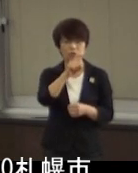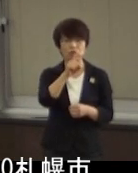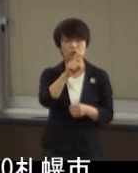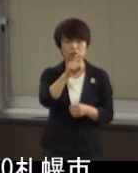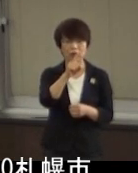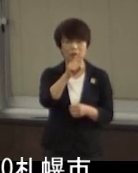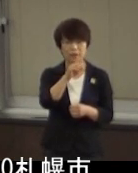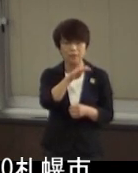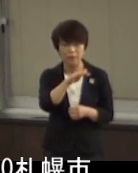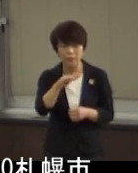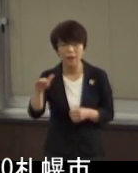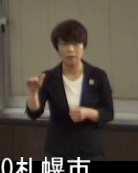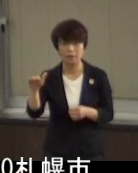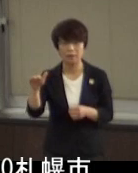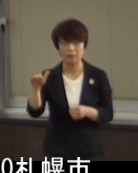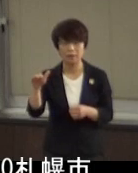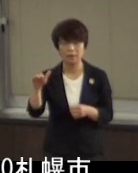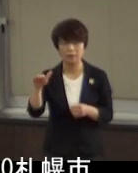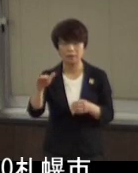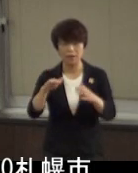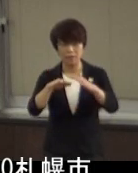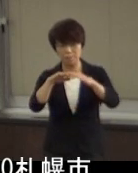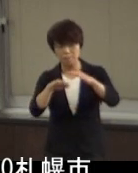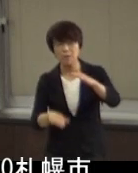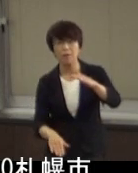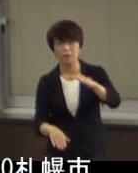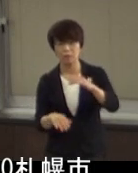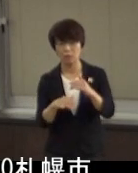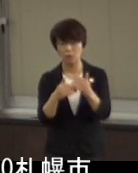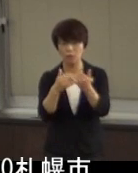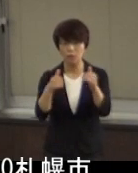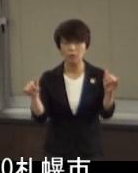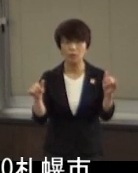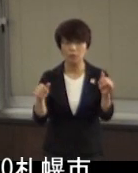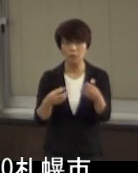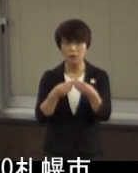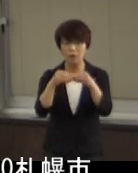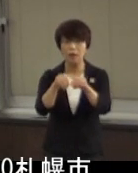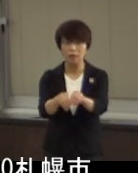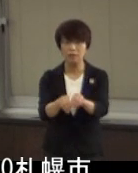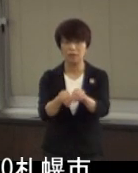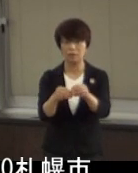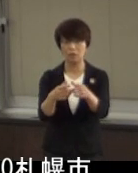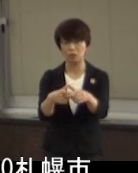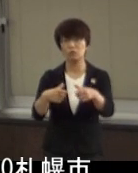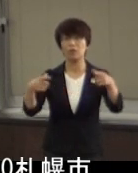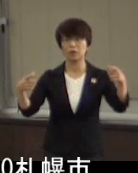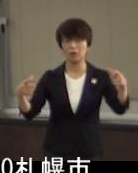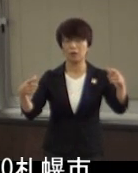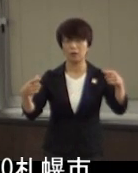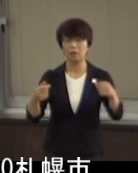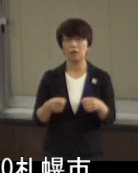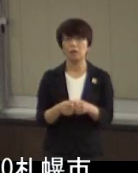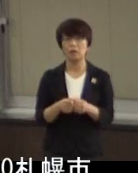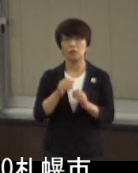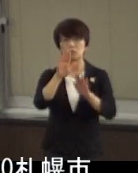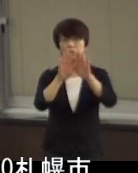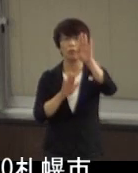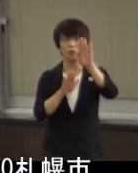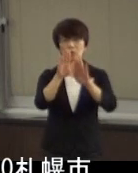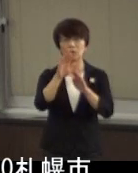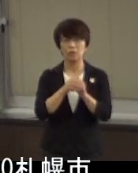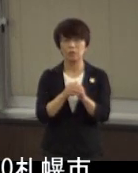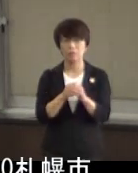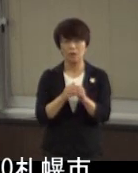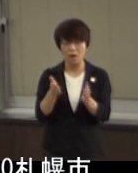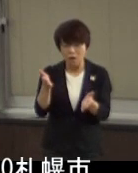10歳代のですね方以下の方、こういった方の感染も増えているという状況がございまして、